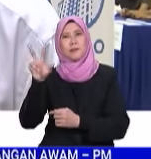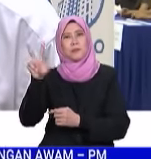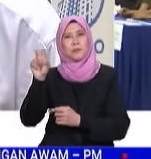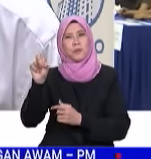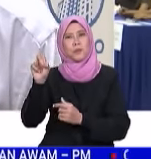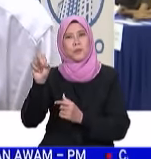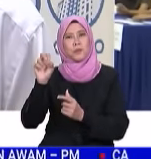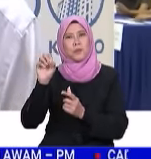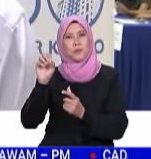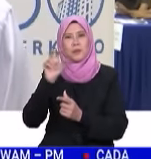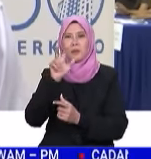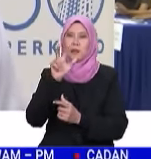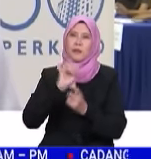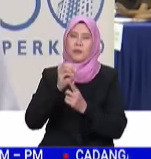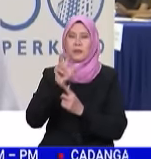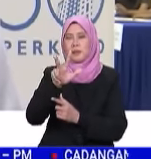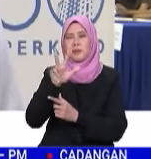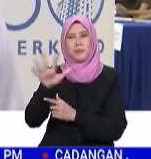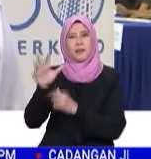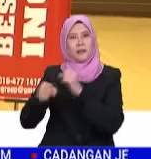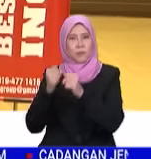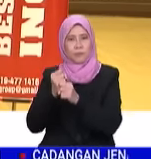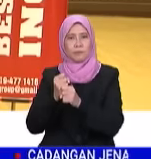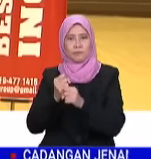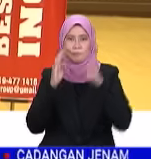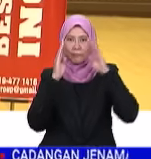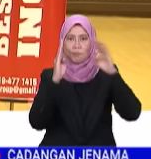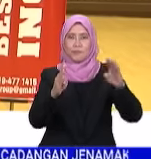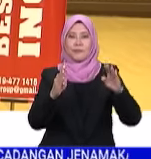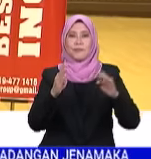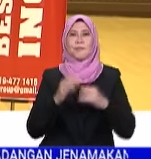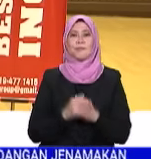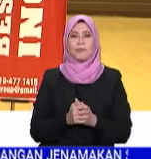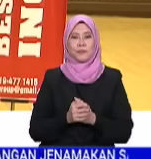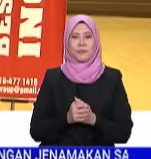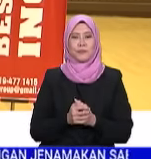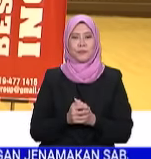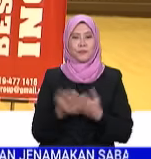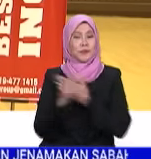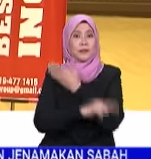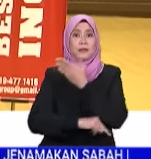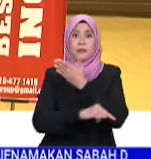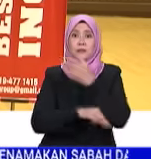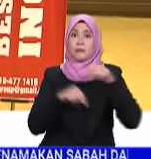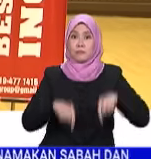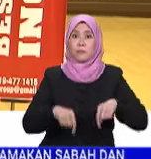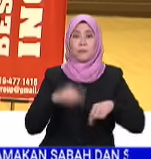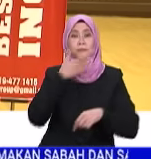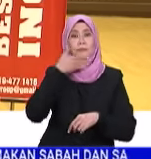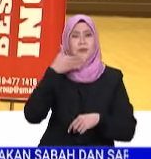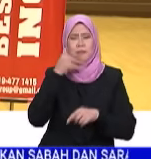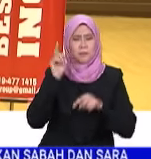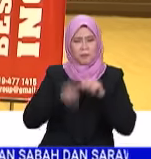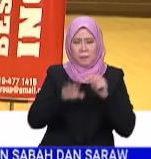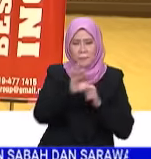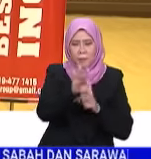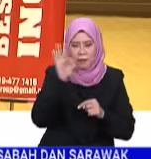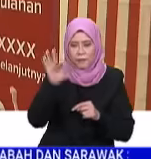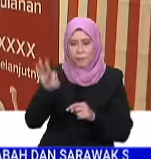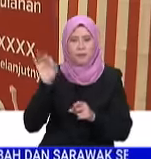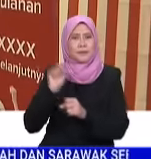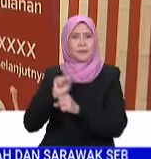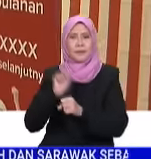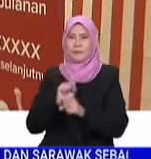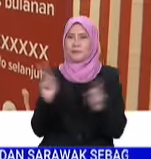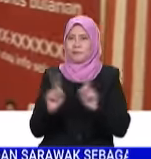ataupun 35 tahun macam tulah Belia di negeri ini juga disaran tidak terlalu memilih bidang pekerjaan